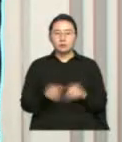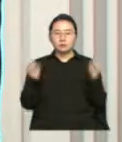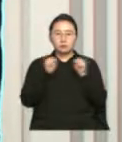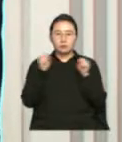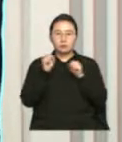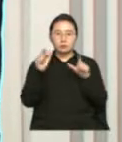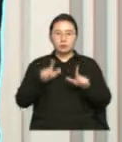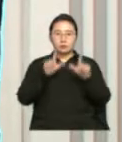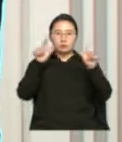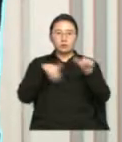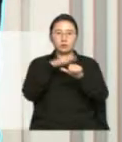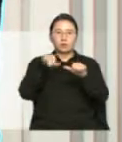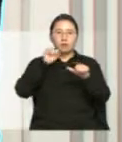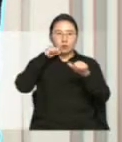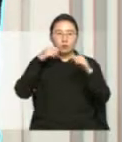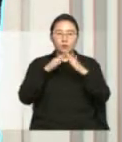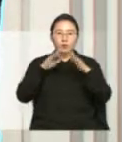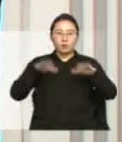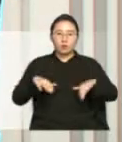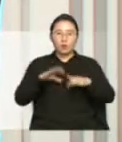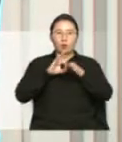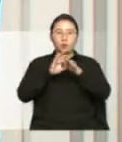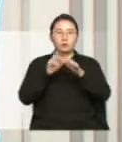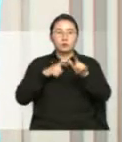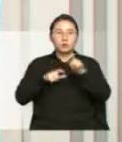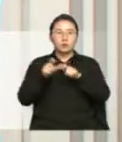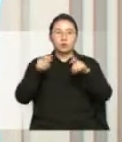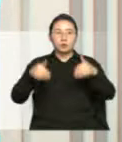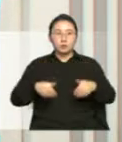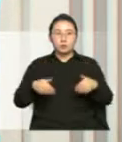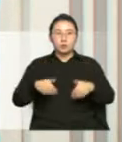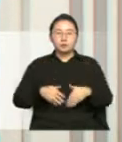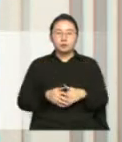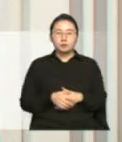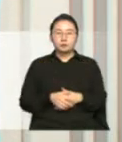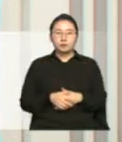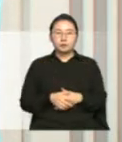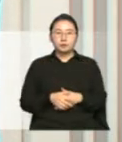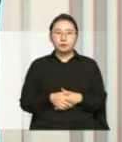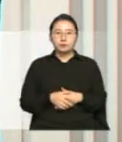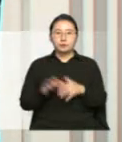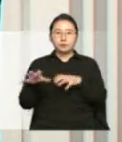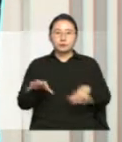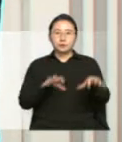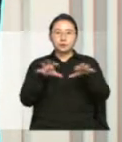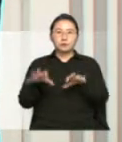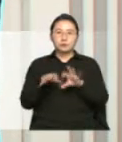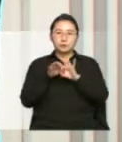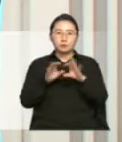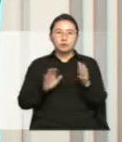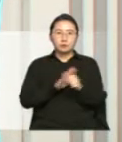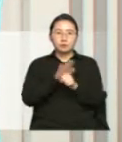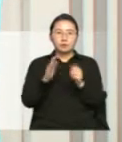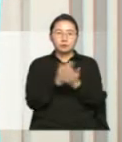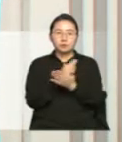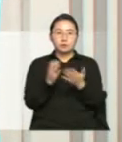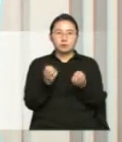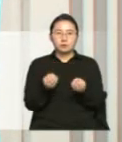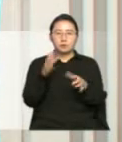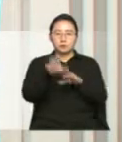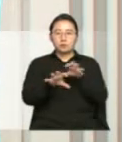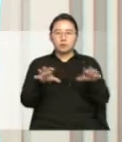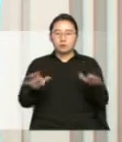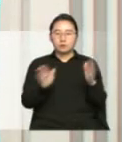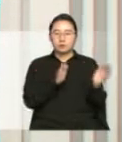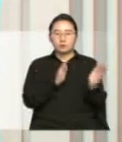쌀쌀해진 날씨, 주변의 어려운 이웃에게 관심을 더 가져야 할 시기가 돌아왔습니다. 김장김치를 통해 사랑을 나누는 행사가